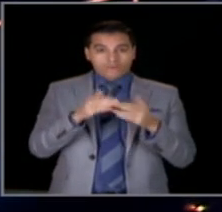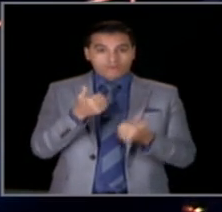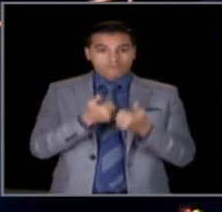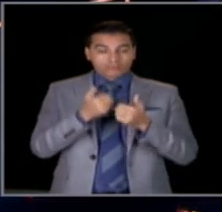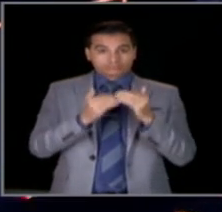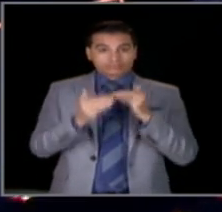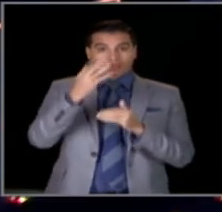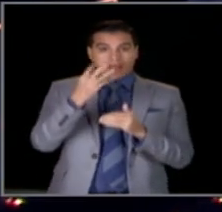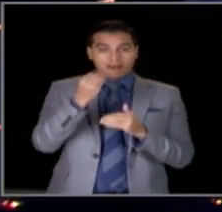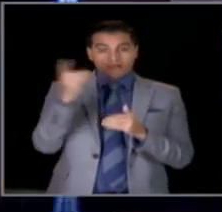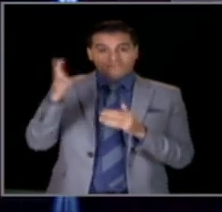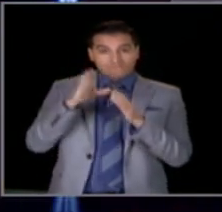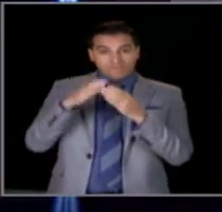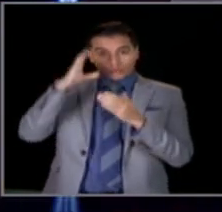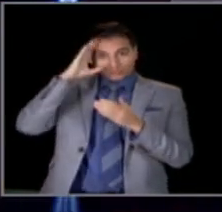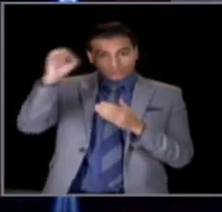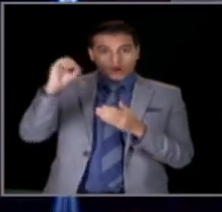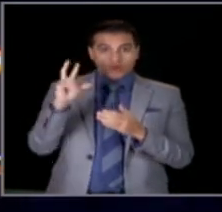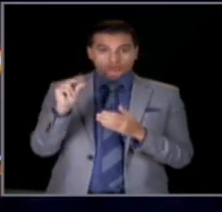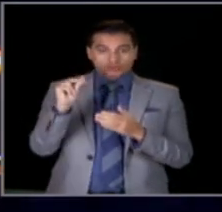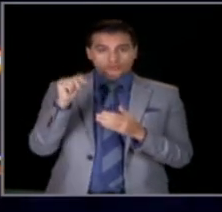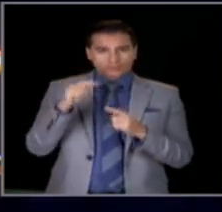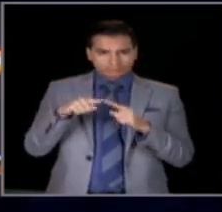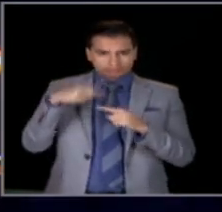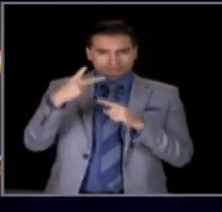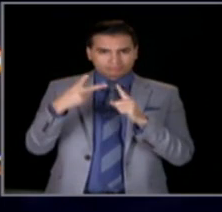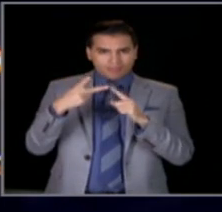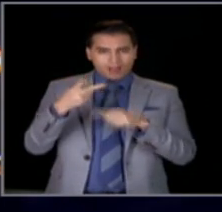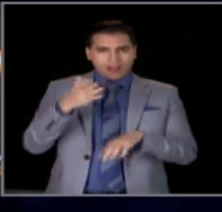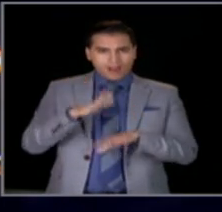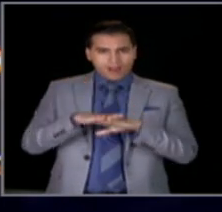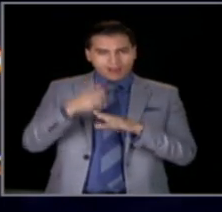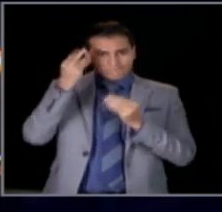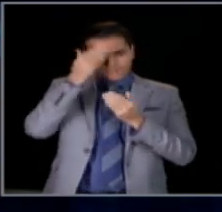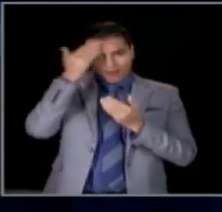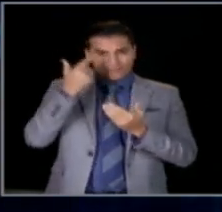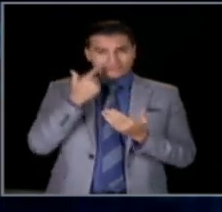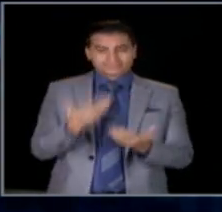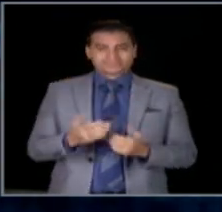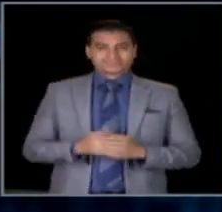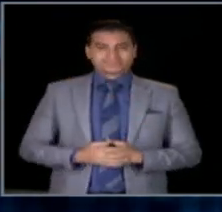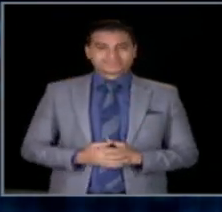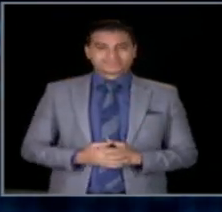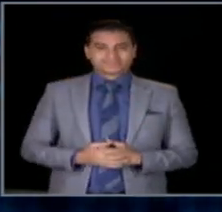نقطة، سفراء 20. ودلوقتي مع الفقرة الثانية، فقرة المعرفة.